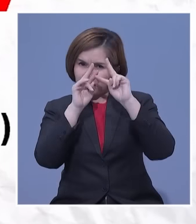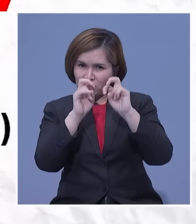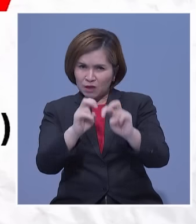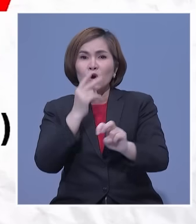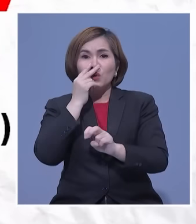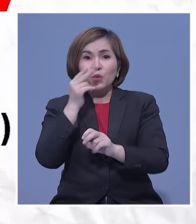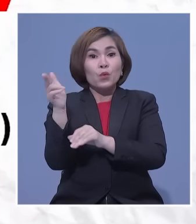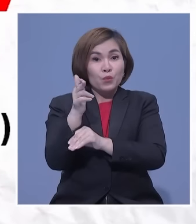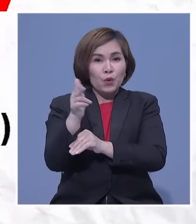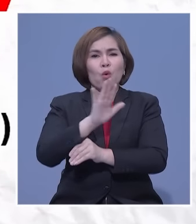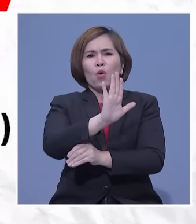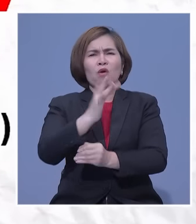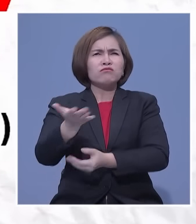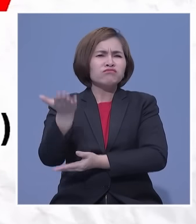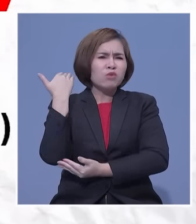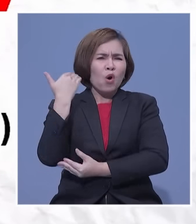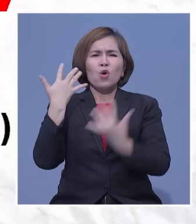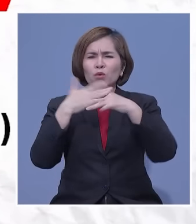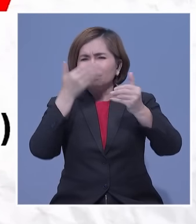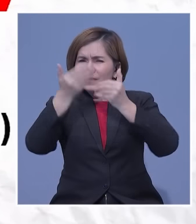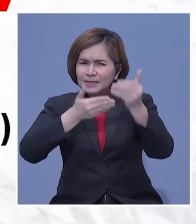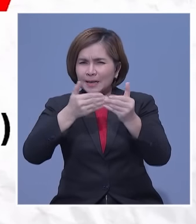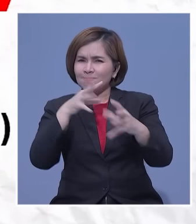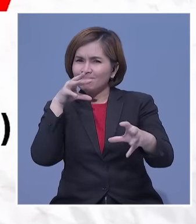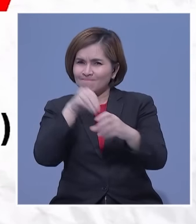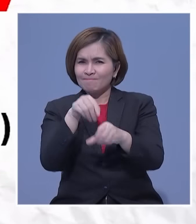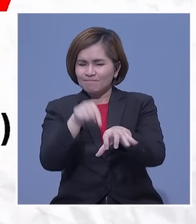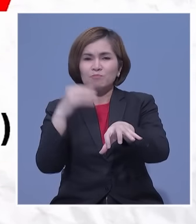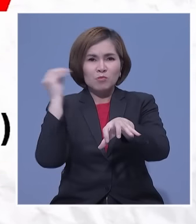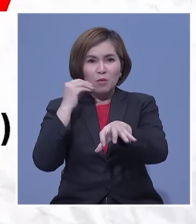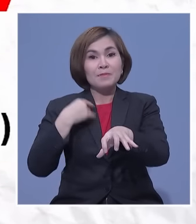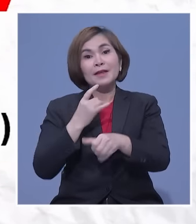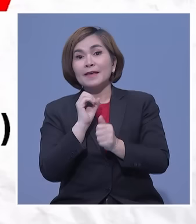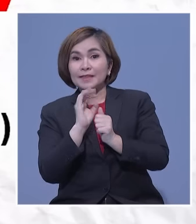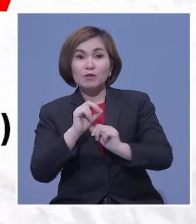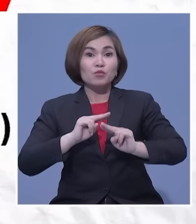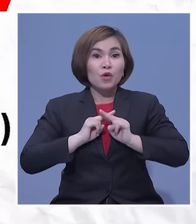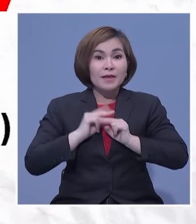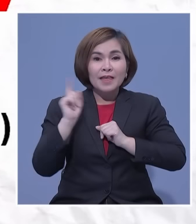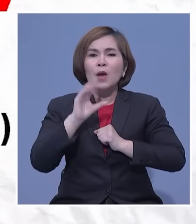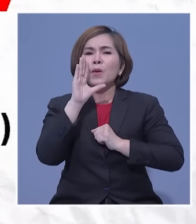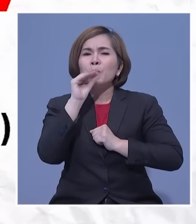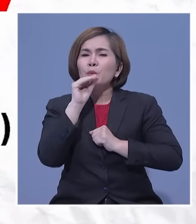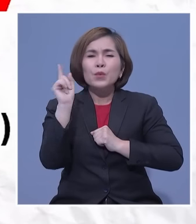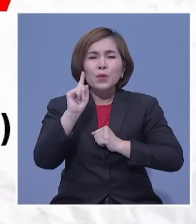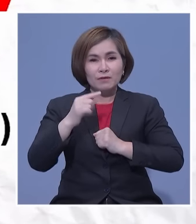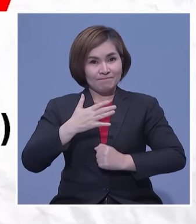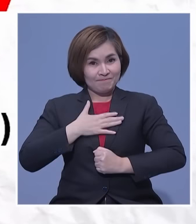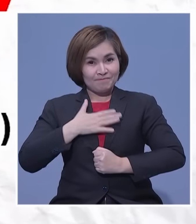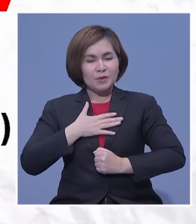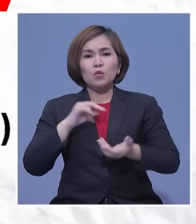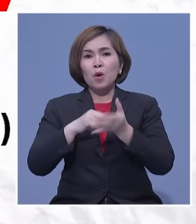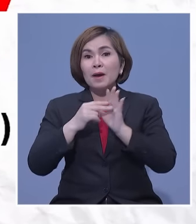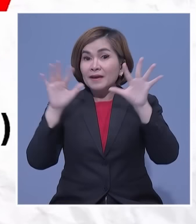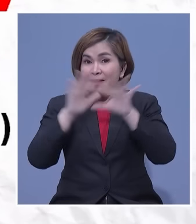คลิปที่ดาราทั้ง 3ท่านไปร่วมงานกับเครือข่ายนี้และแนะนำตัวโดยบางถ้อยคำพูดชัดว่าตัวเอง